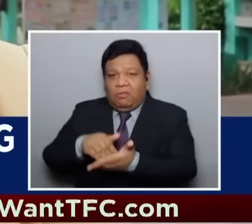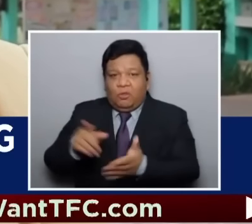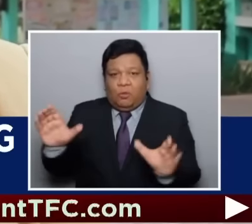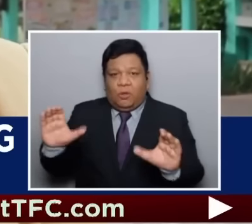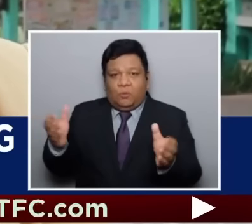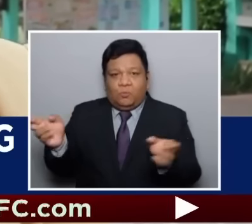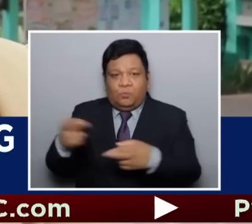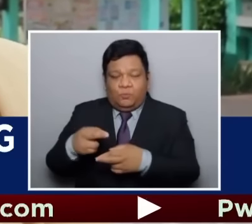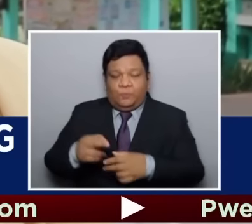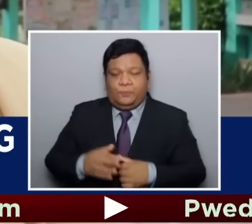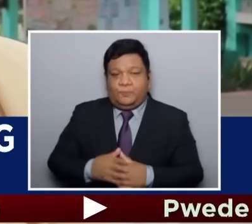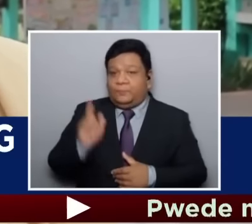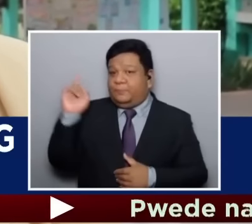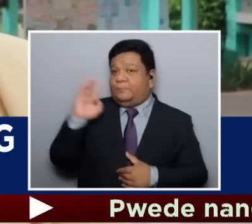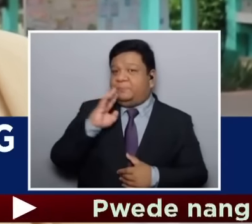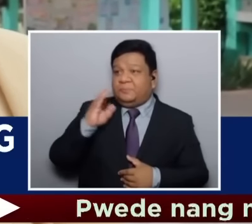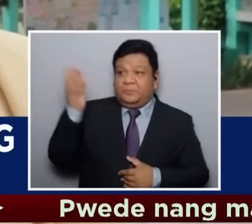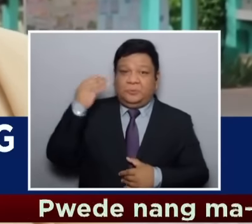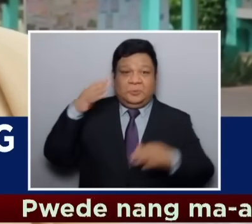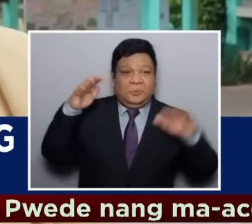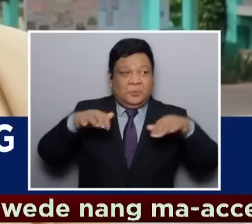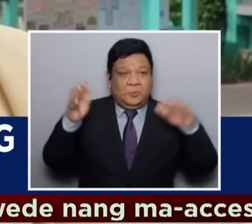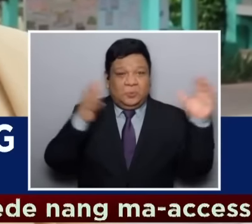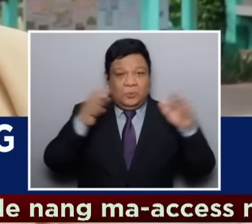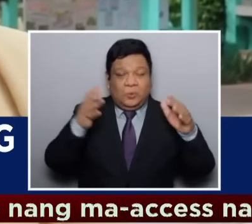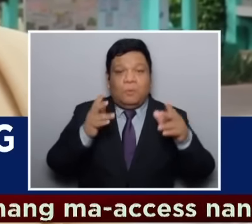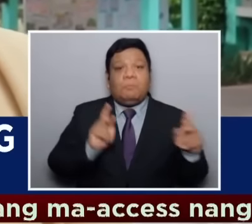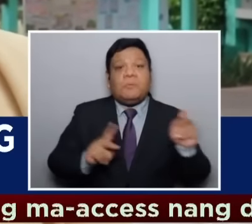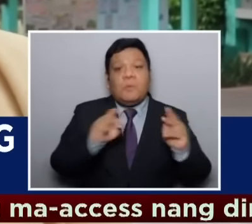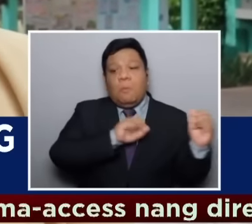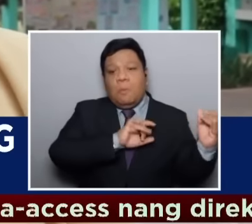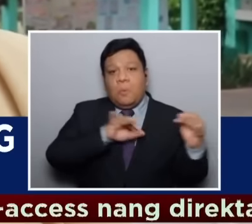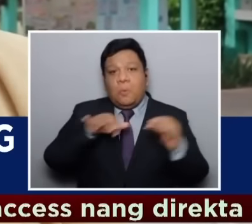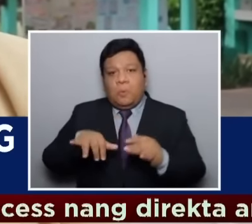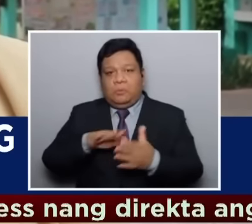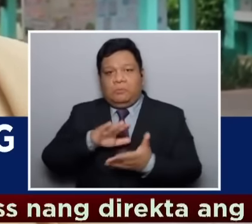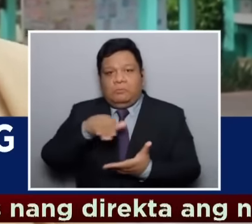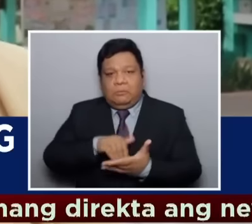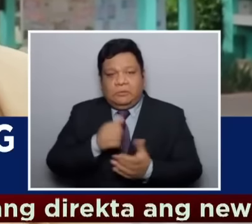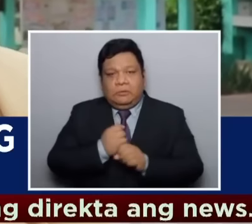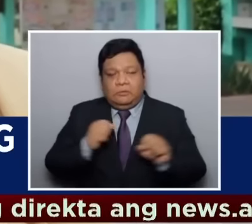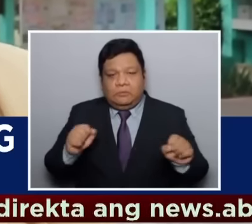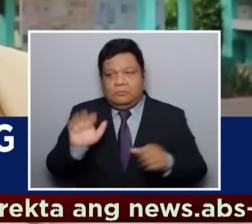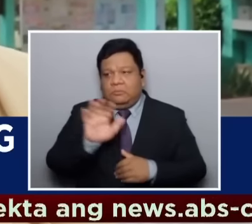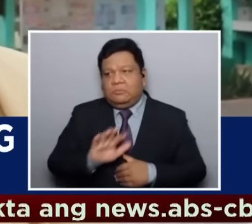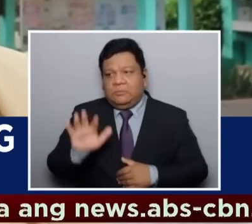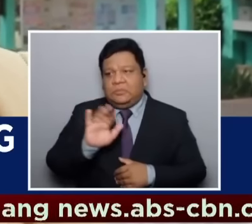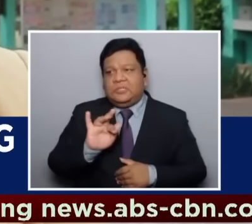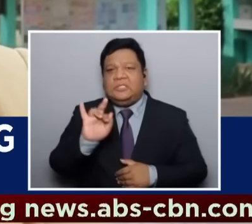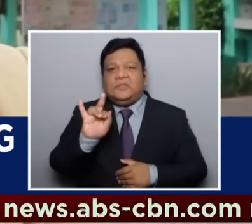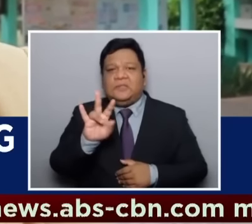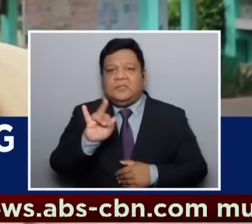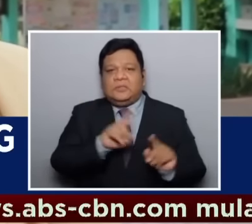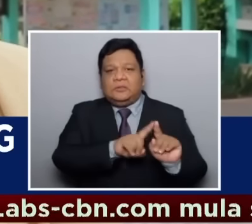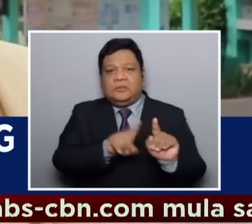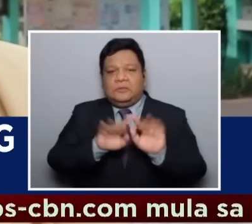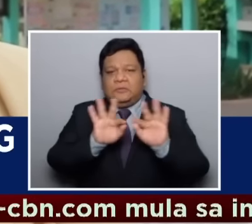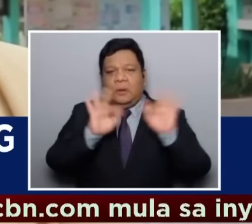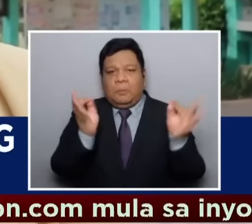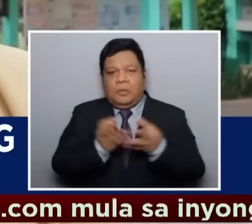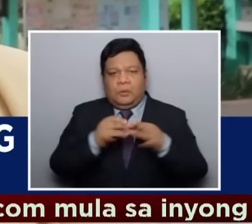dito talaga sila nag-evacuate at saka mga around 17 households stayed here during